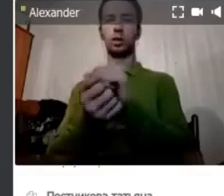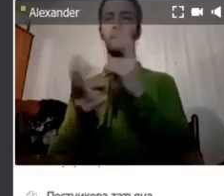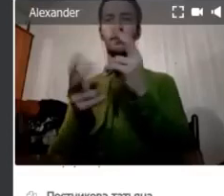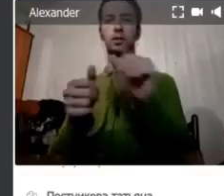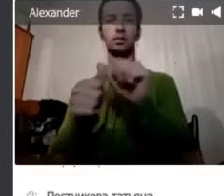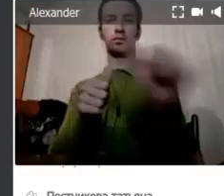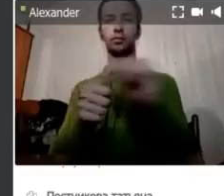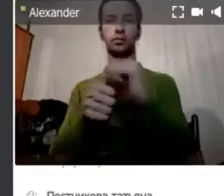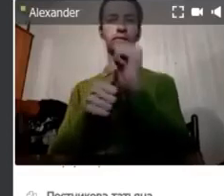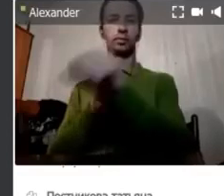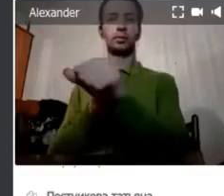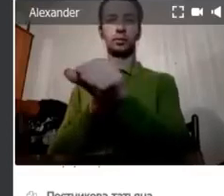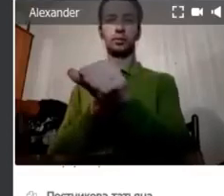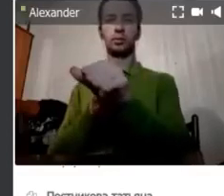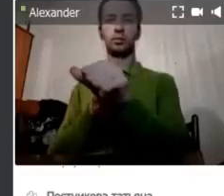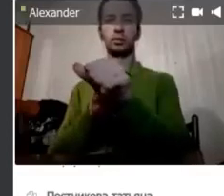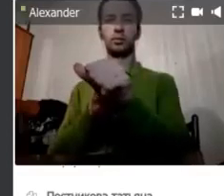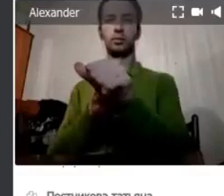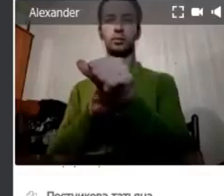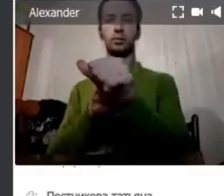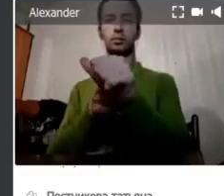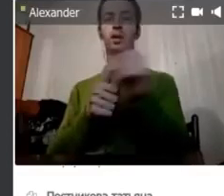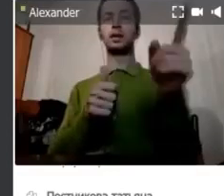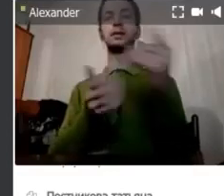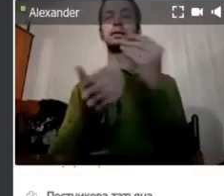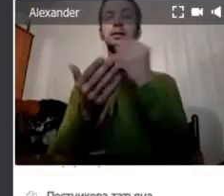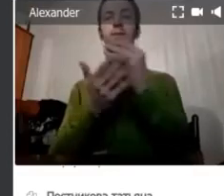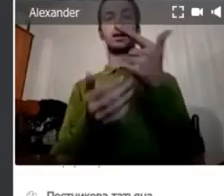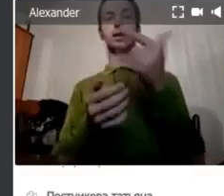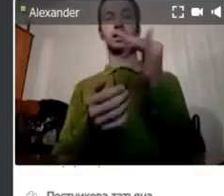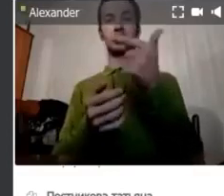просто онлайн-магазин, это гораздо более